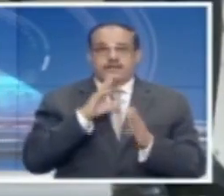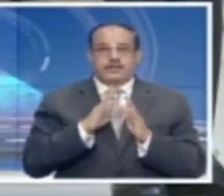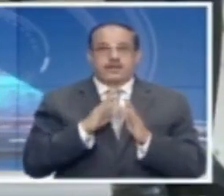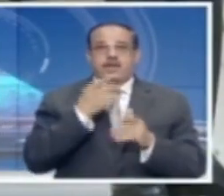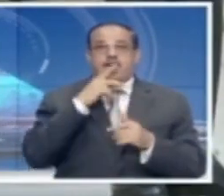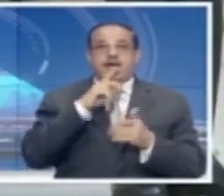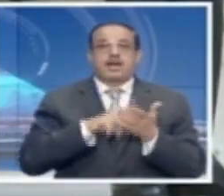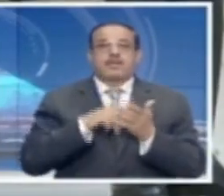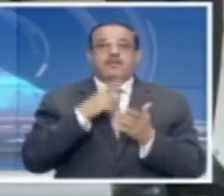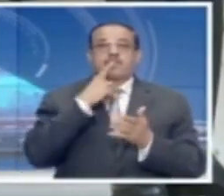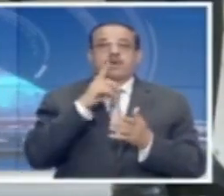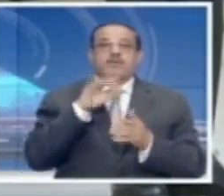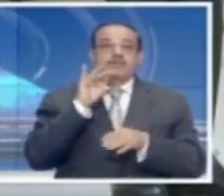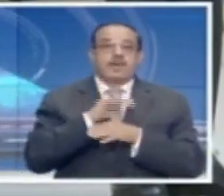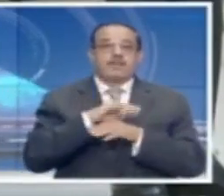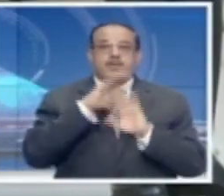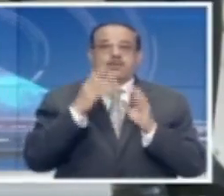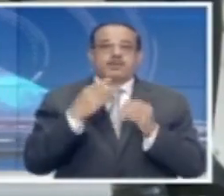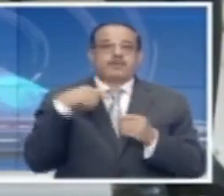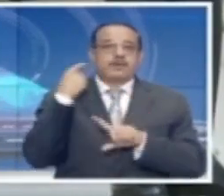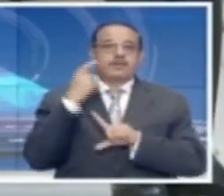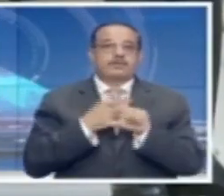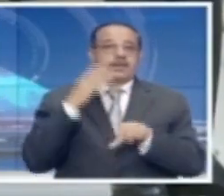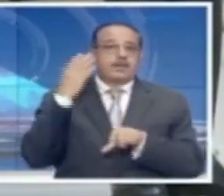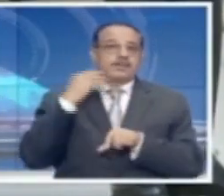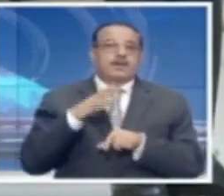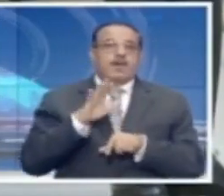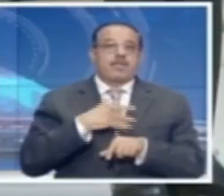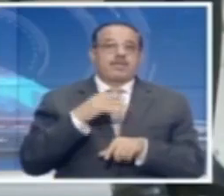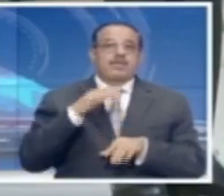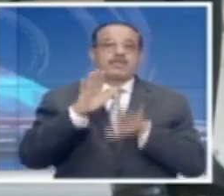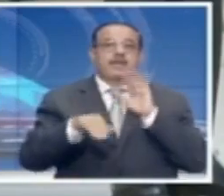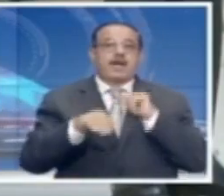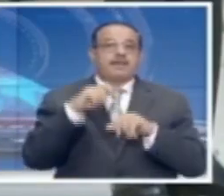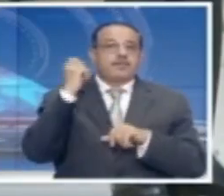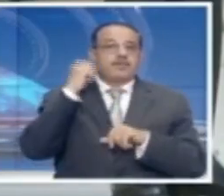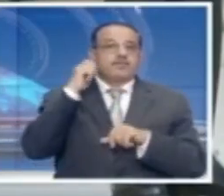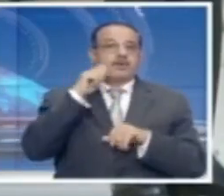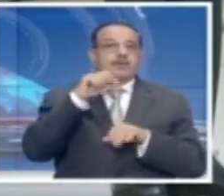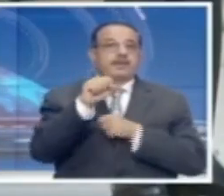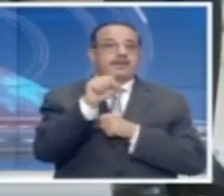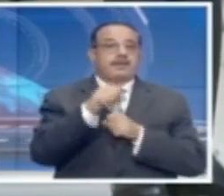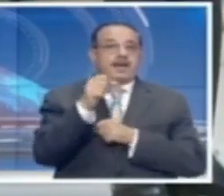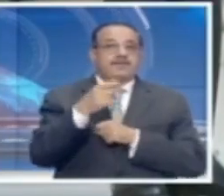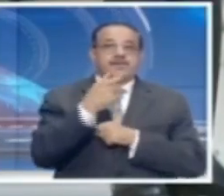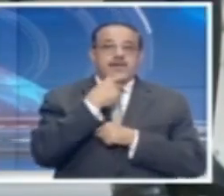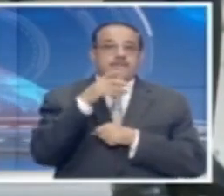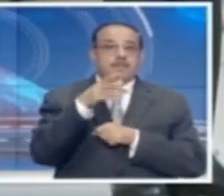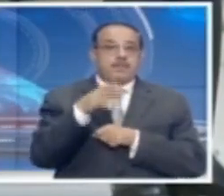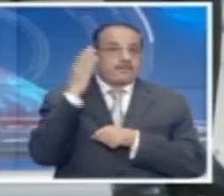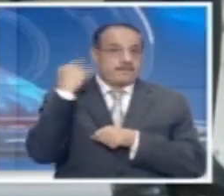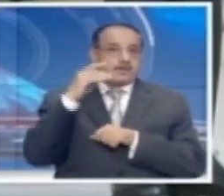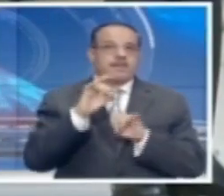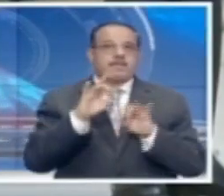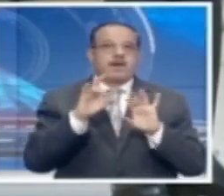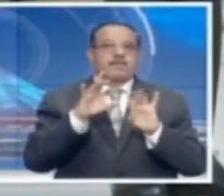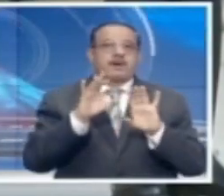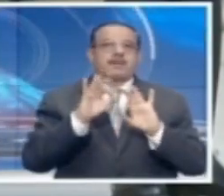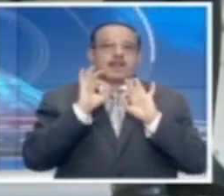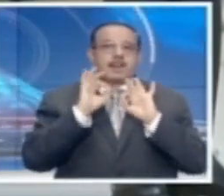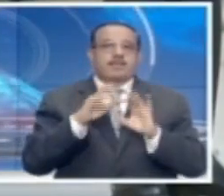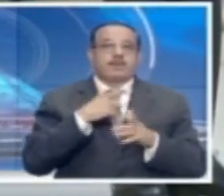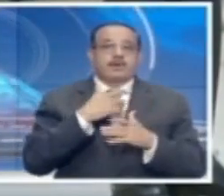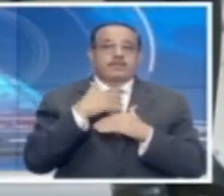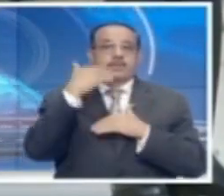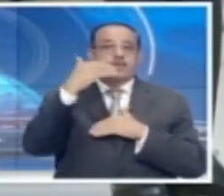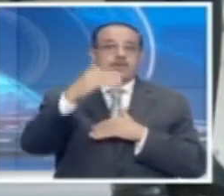حيث أكد ماكرو دعمه الكامل لرئيس الوزراء الليبي مطالبا بانسحاب كل القوات الأجنبية من ليبيا، كما